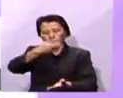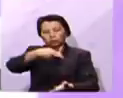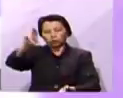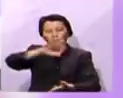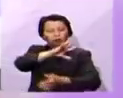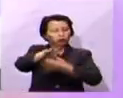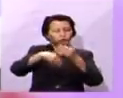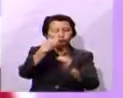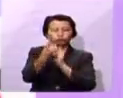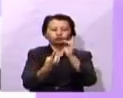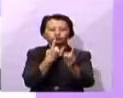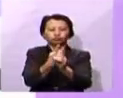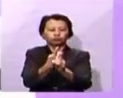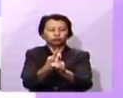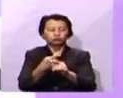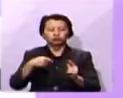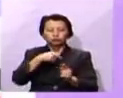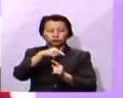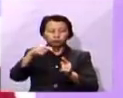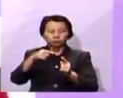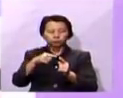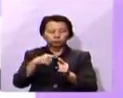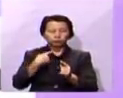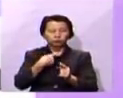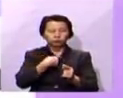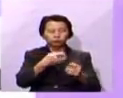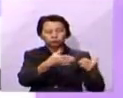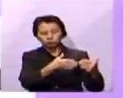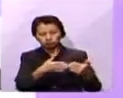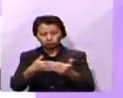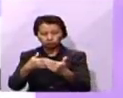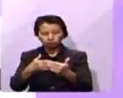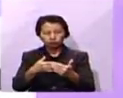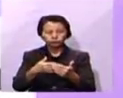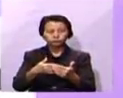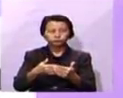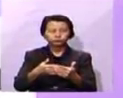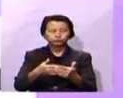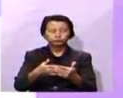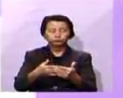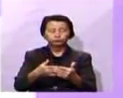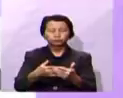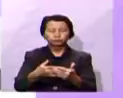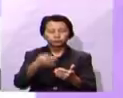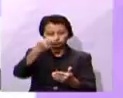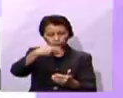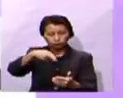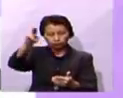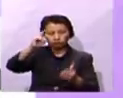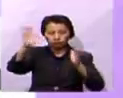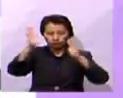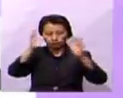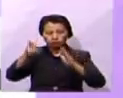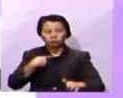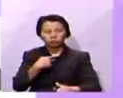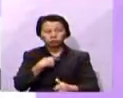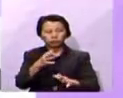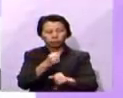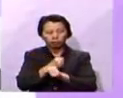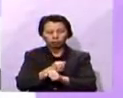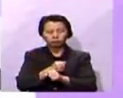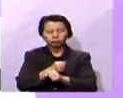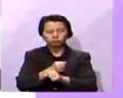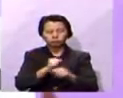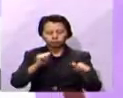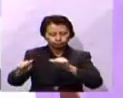dunia. Apabila Kabinet meluluskan Majlis Halal Malaysia, kami mengambil beberapa langkah